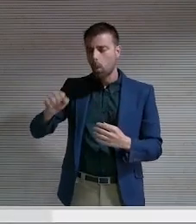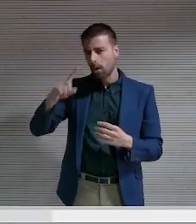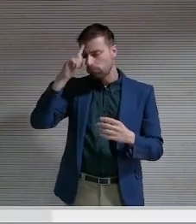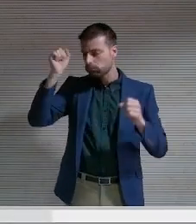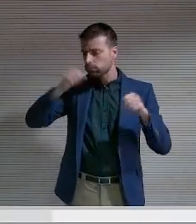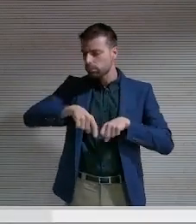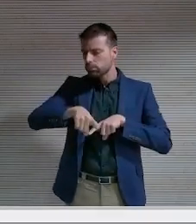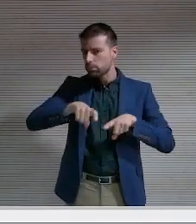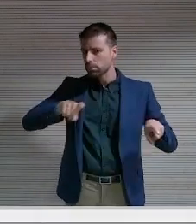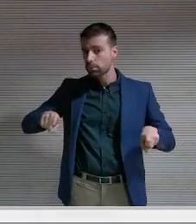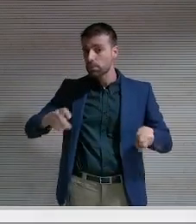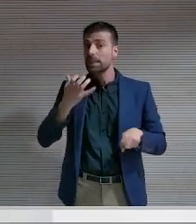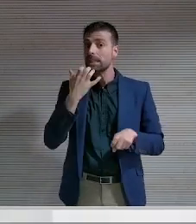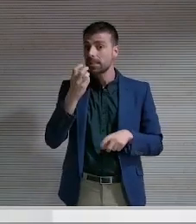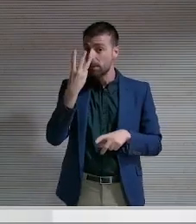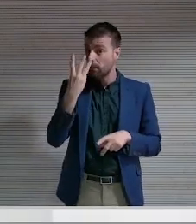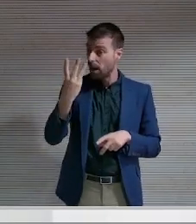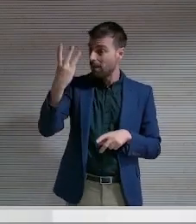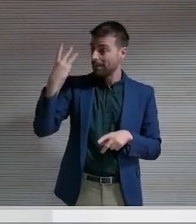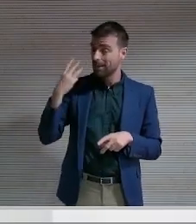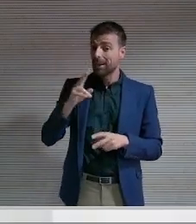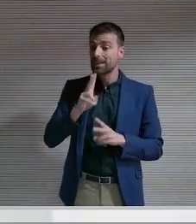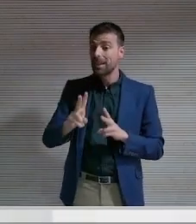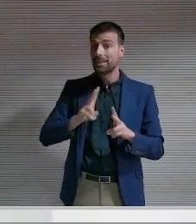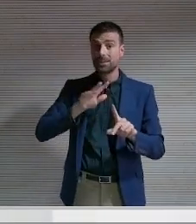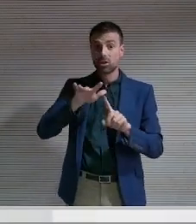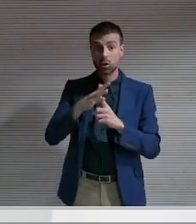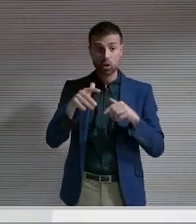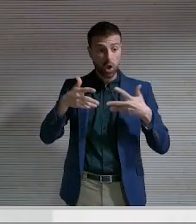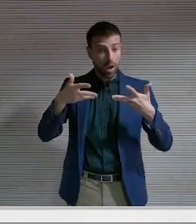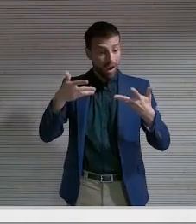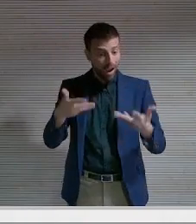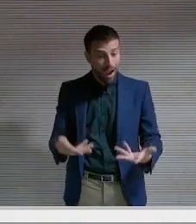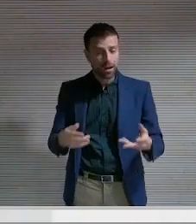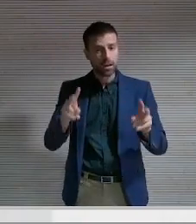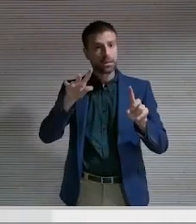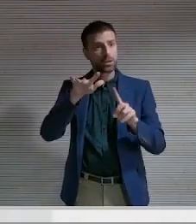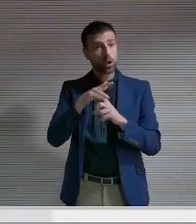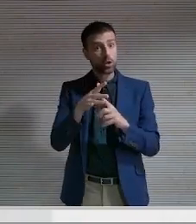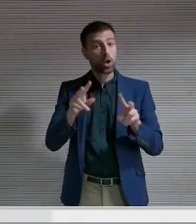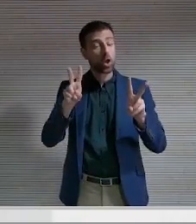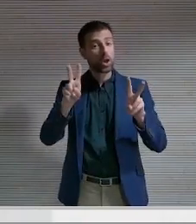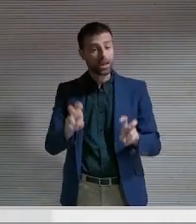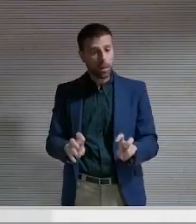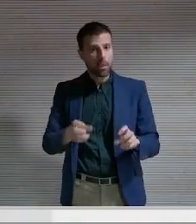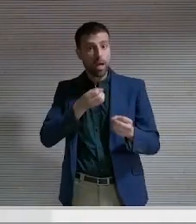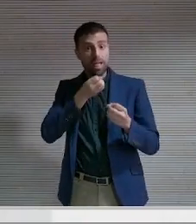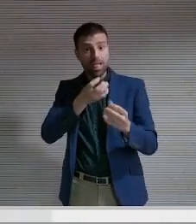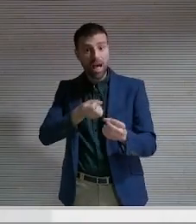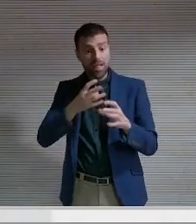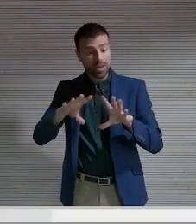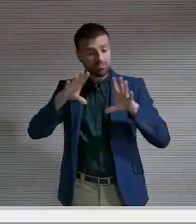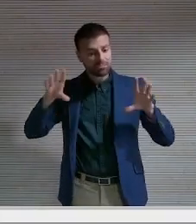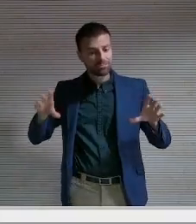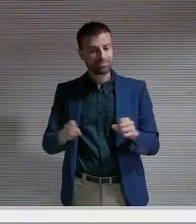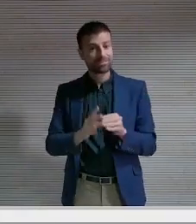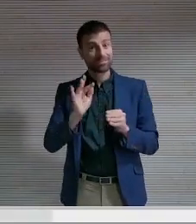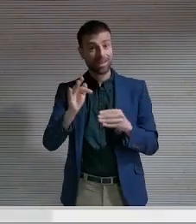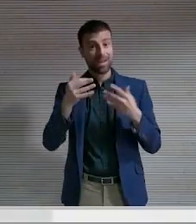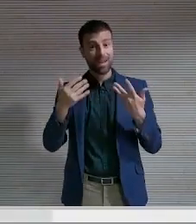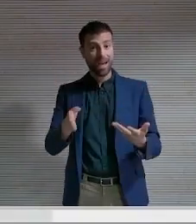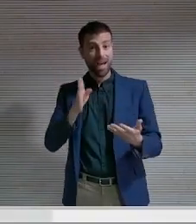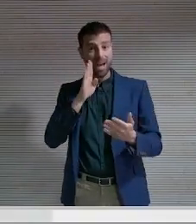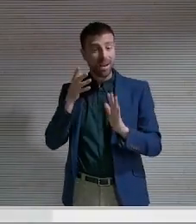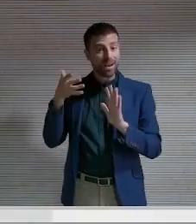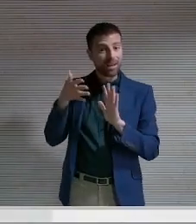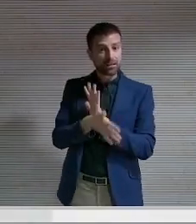3 anys ens haguessin dit que estaríem on som ara, que estaríem en aquests moments plantejant unes dades com les que estem explicant